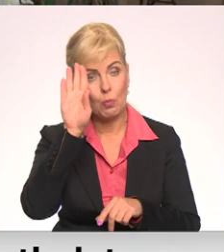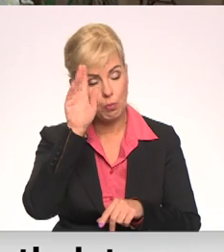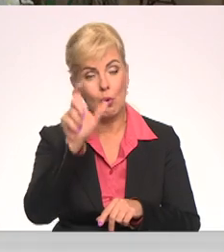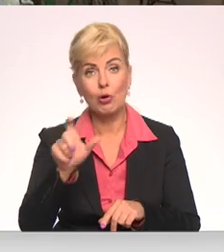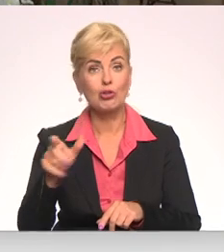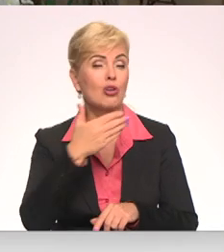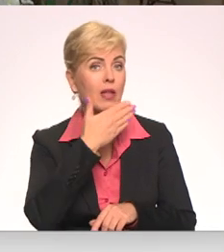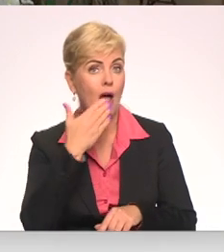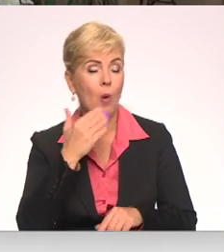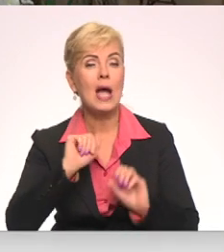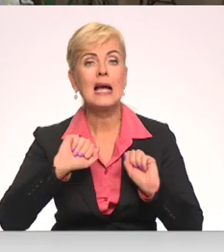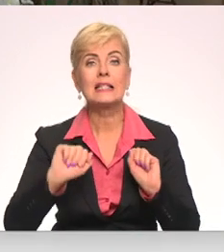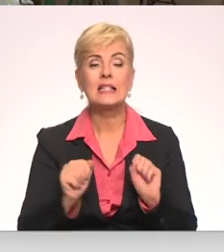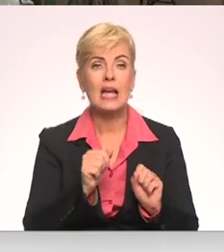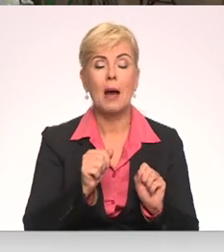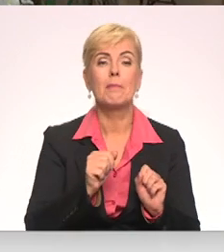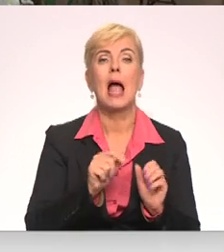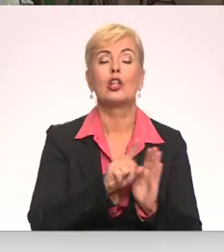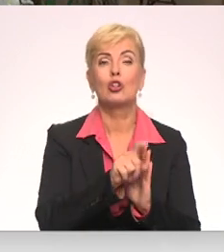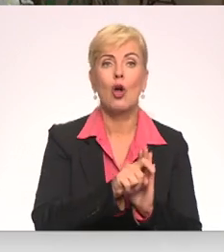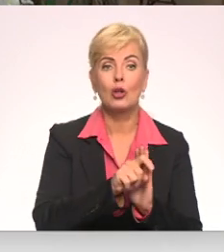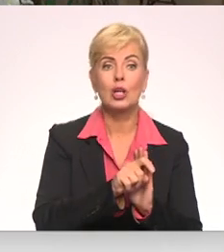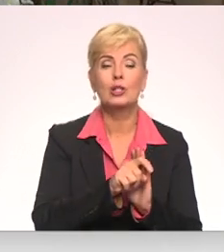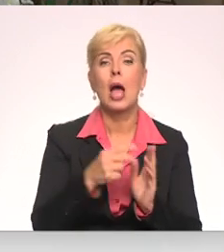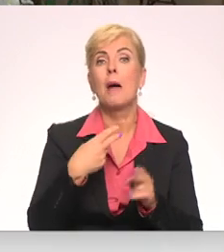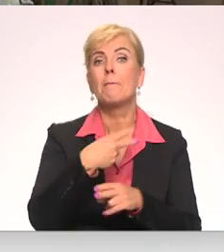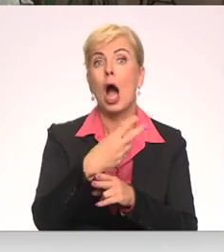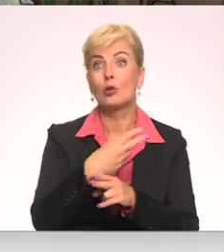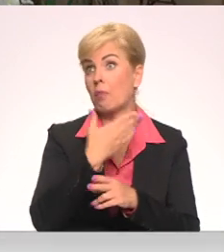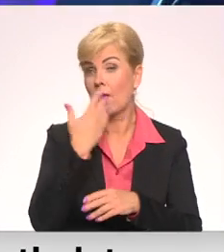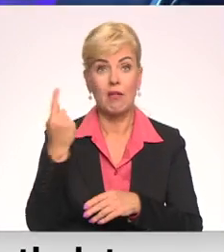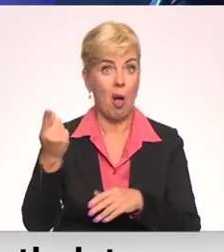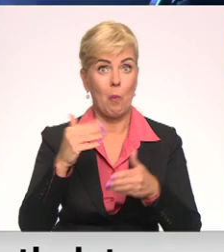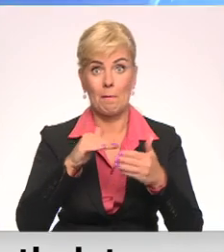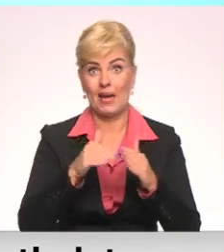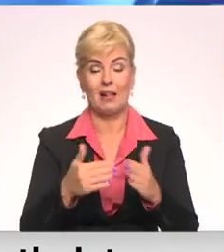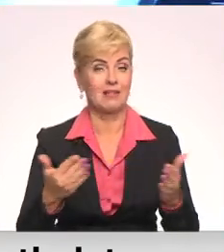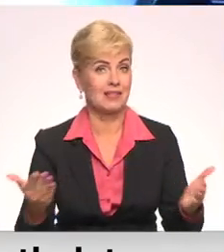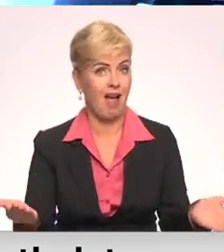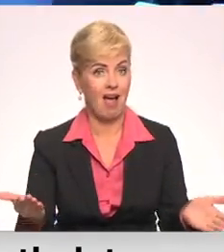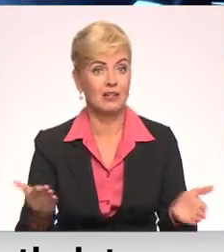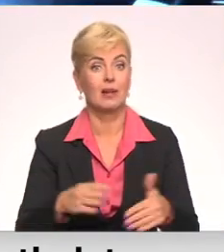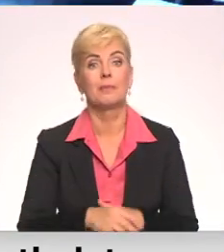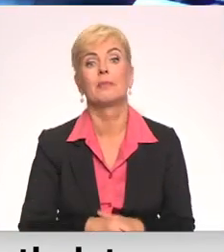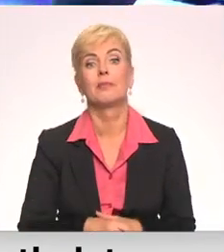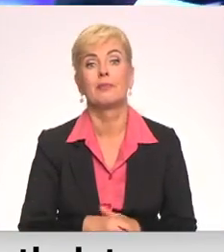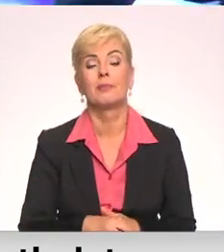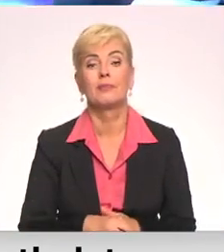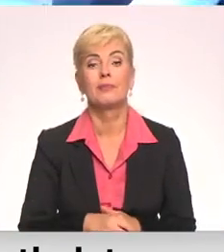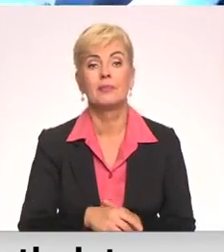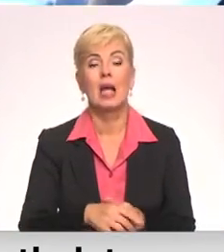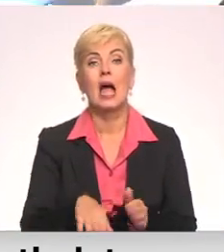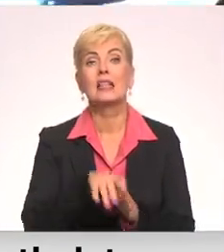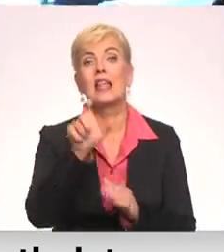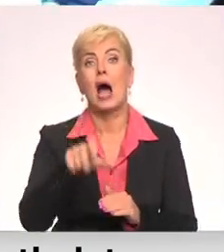Kā Ziemeļdonieckā, Mariupolē, viņiem nav, kur atgriezties. Vienkārši nav vairs pilsēta. Prime orkestra